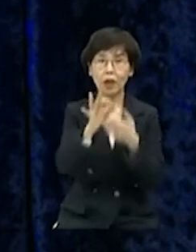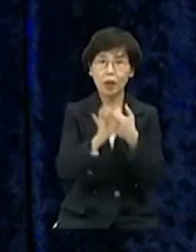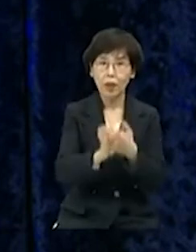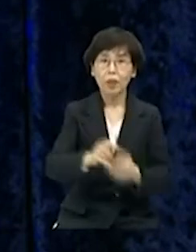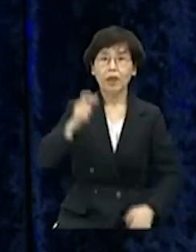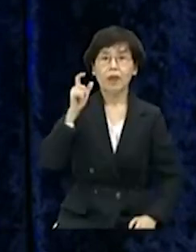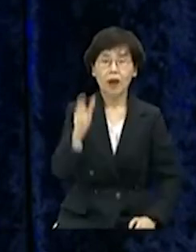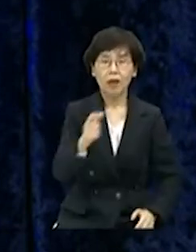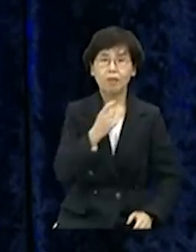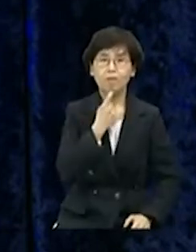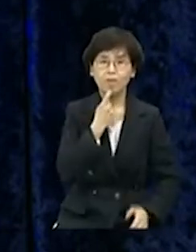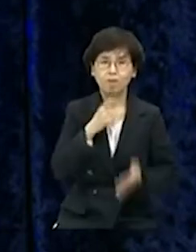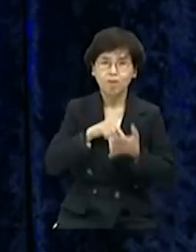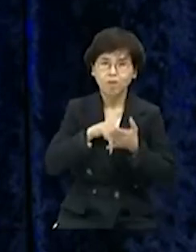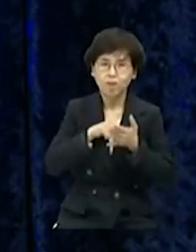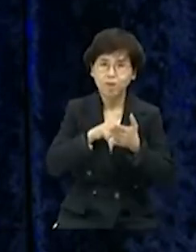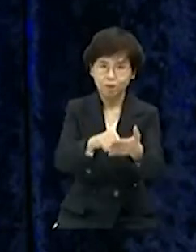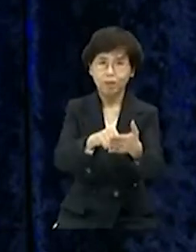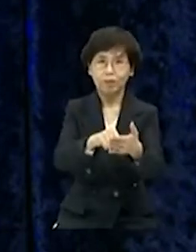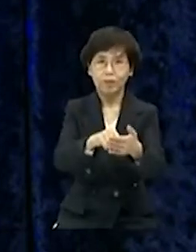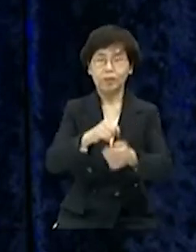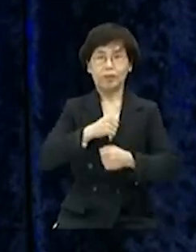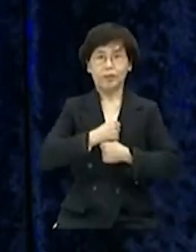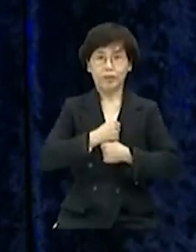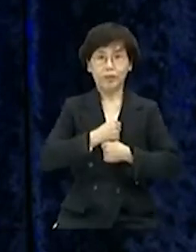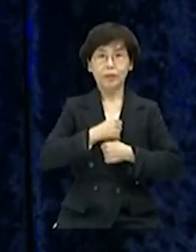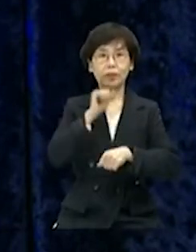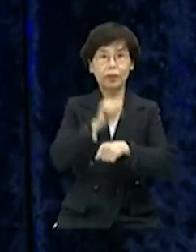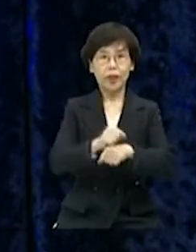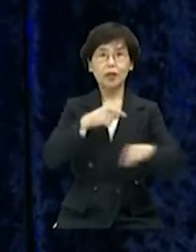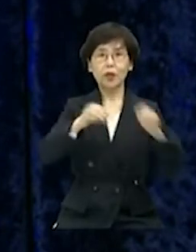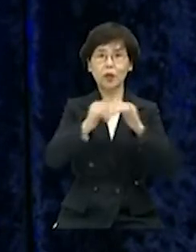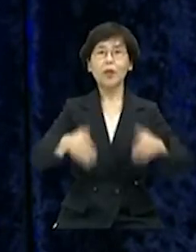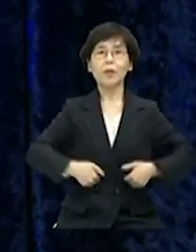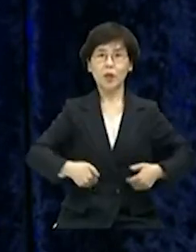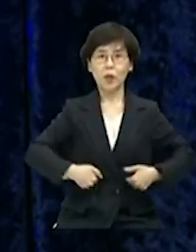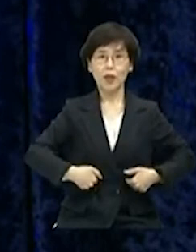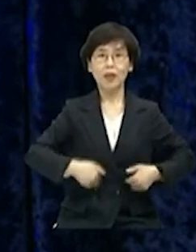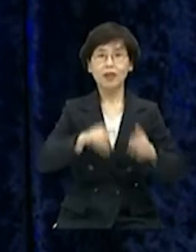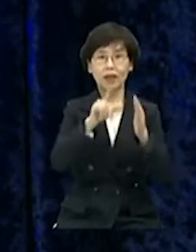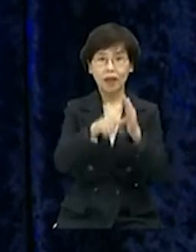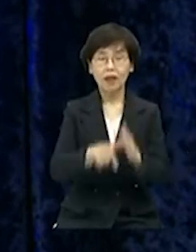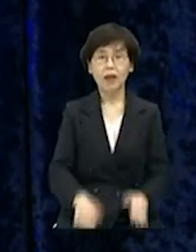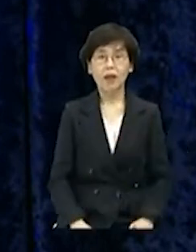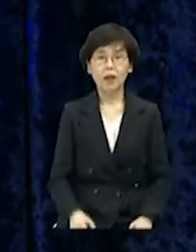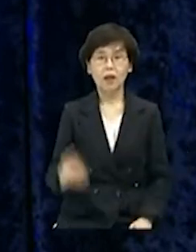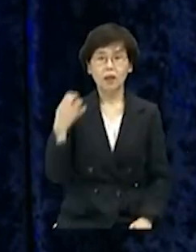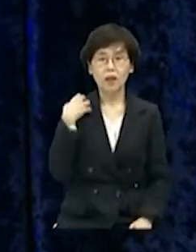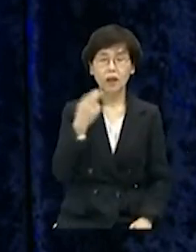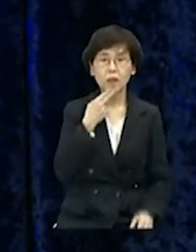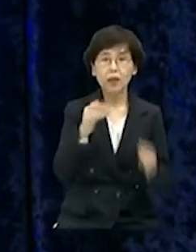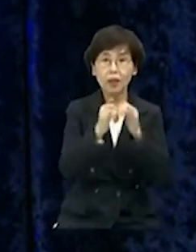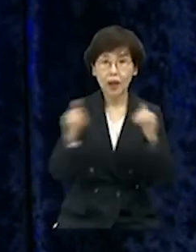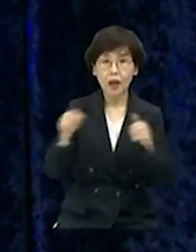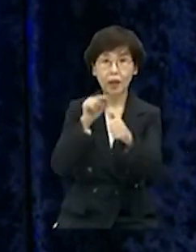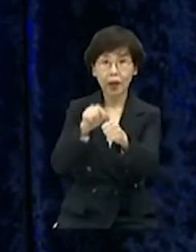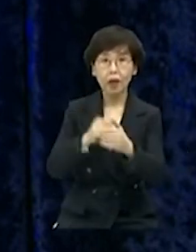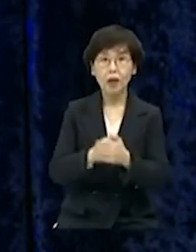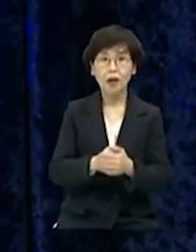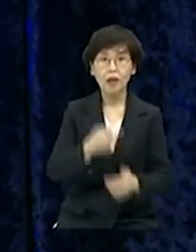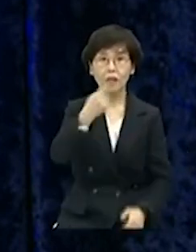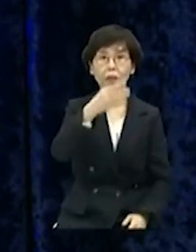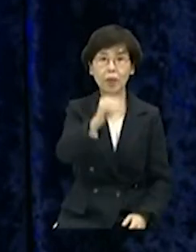강인하고 끈질기고 신중한 지도자가 필요한 시기입니다. 무책임한 사람에게는